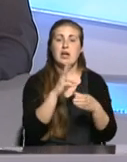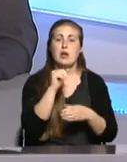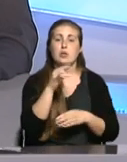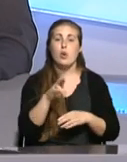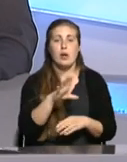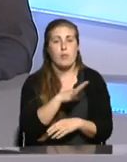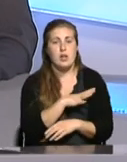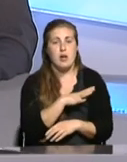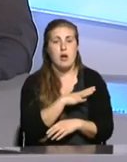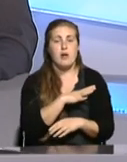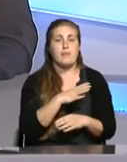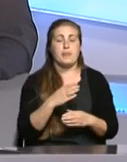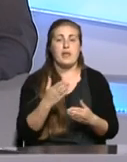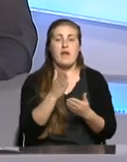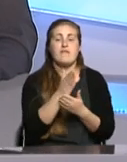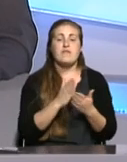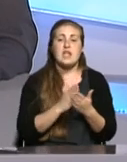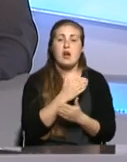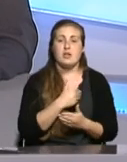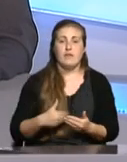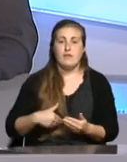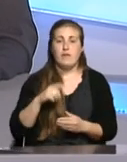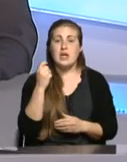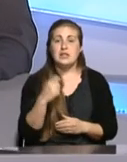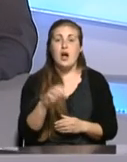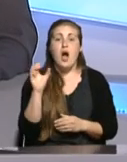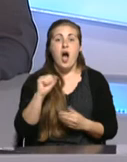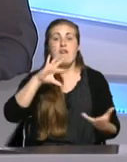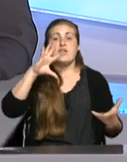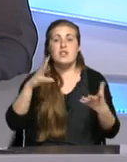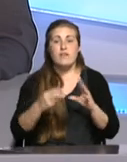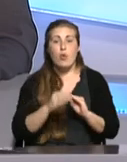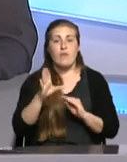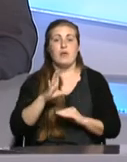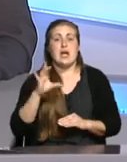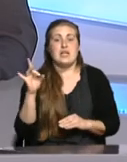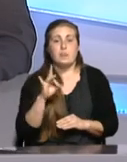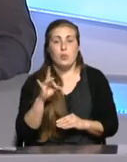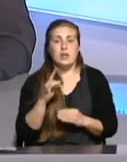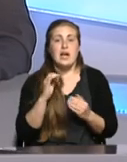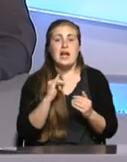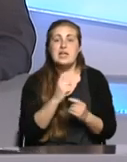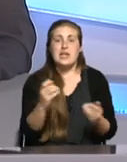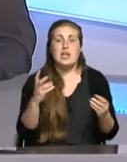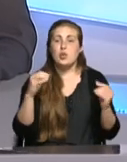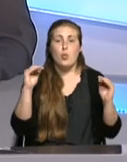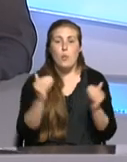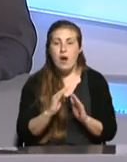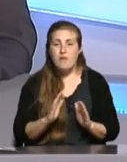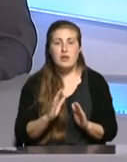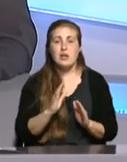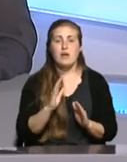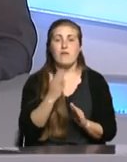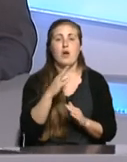распространялась термин ветеран войны всего в республике их ни в коем случае не убавили льготах